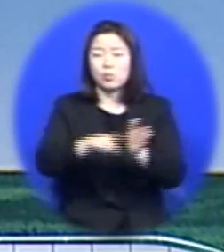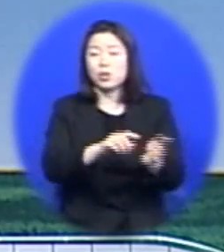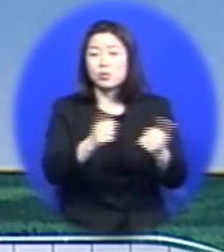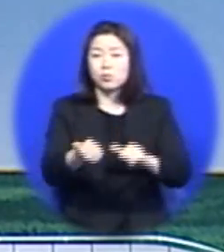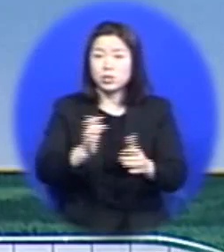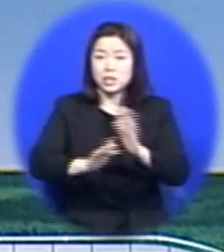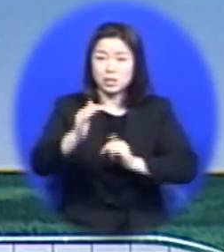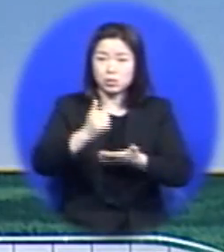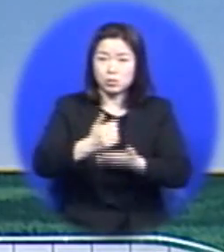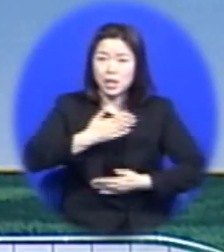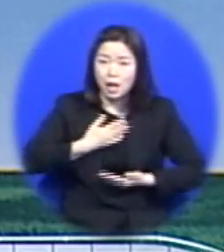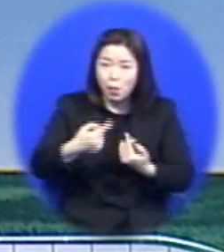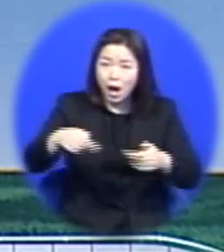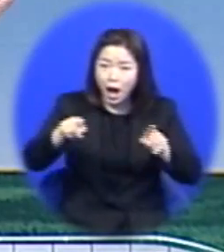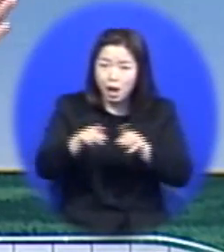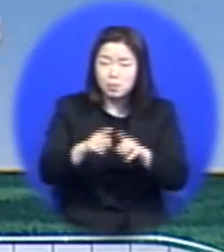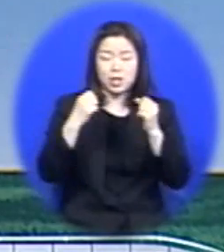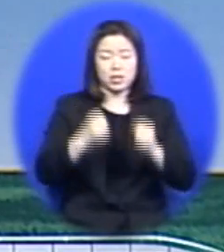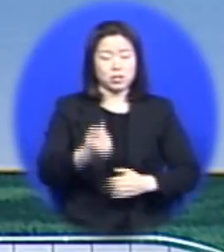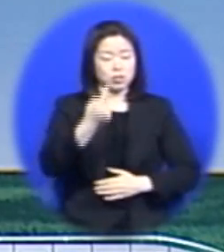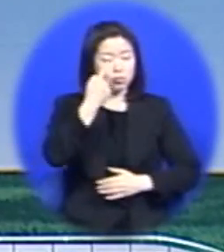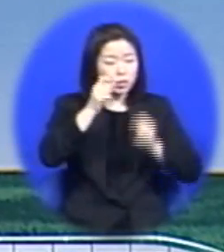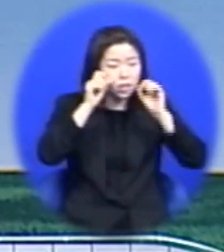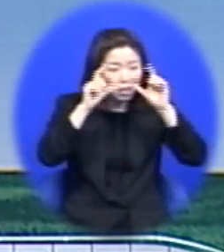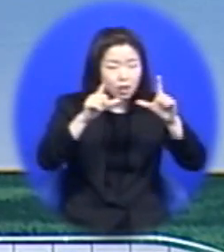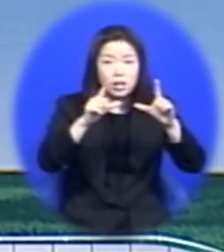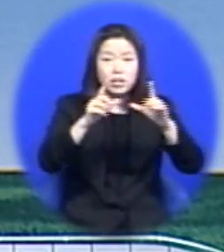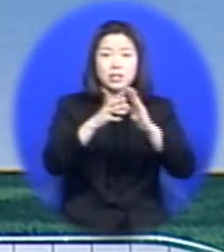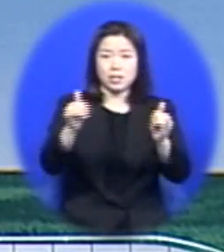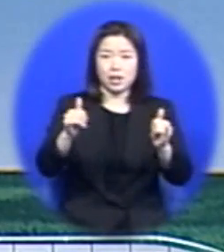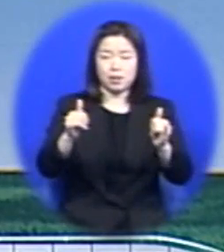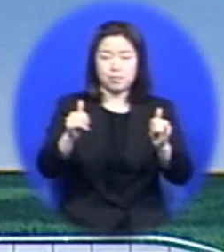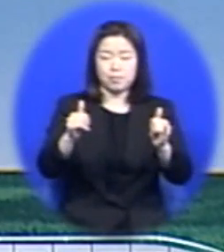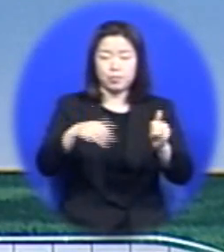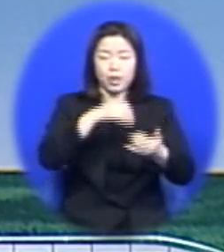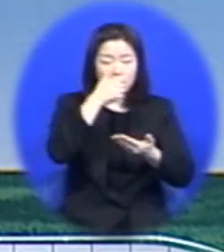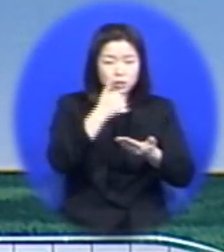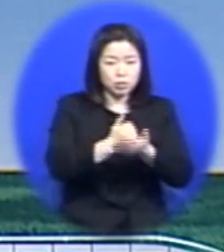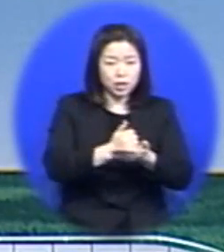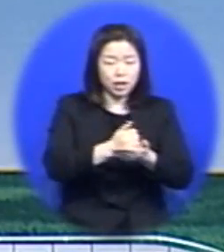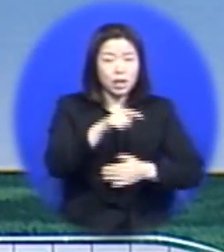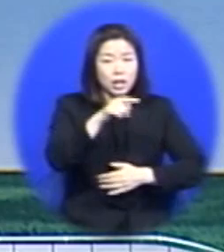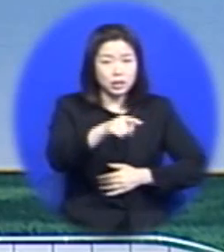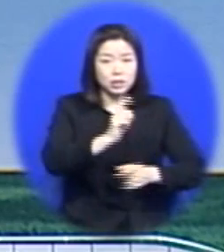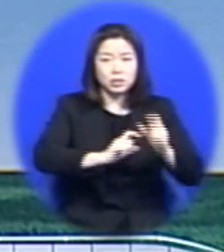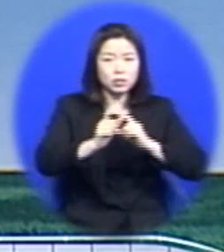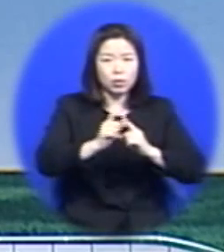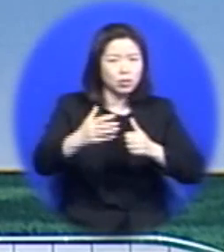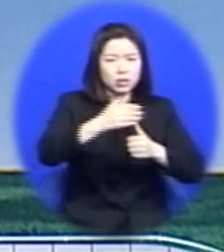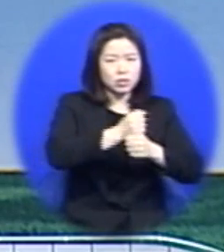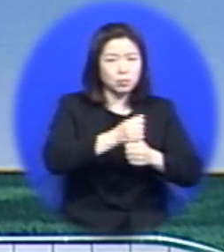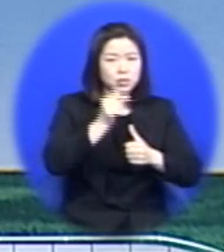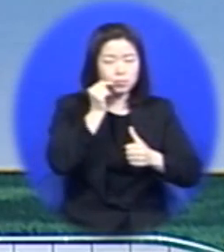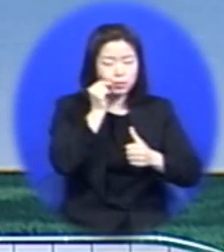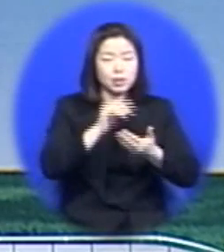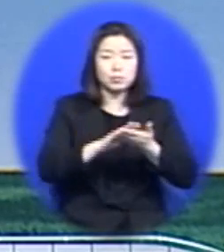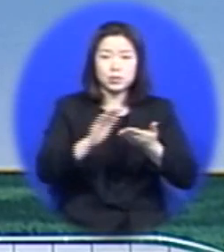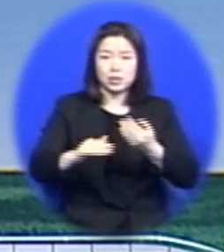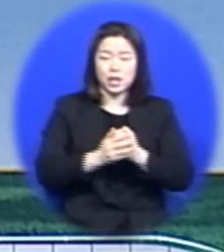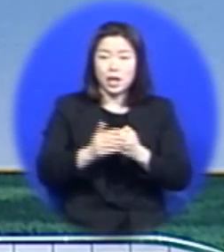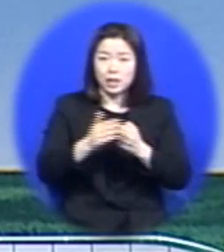나와 함께 계시는 눈이 열린 사람에게는 죄가 그를 더 이상 사로잡지 못합니다.